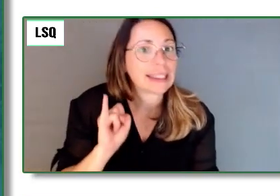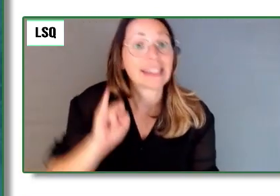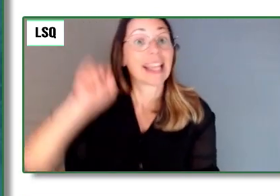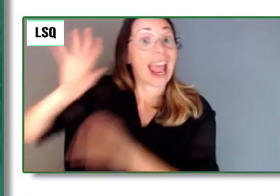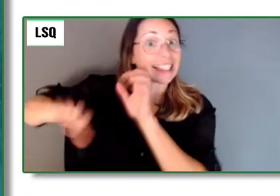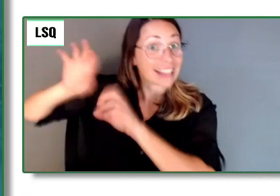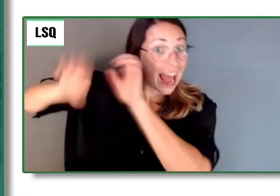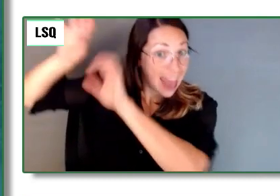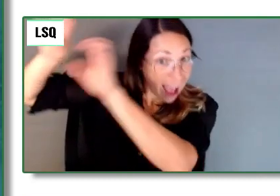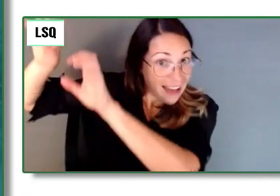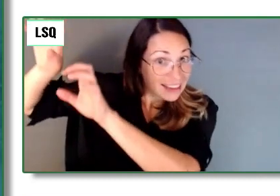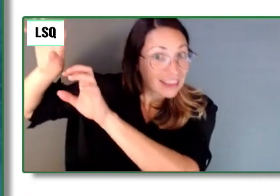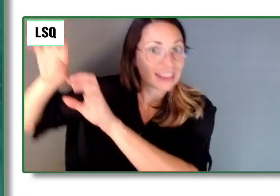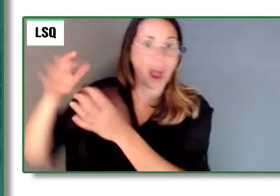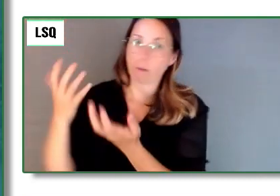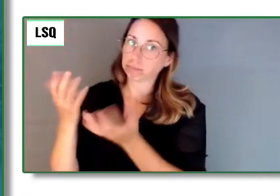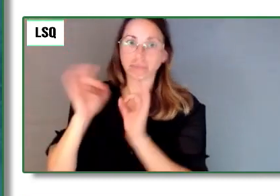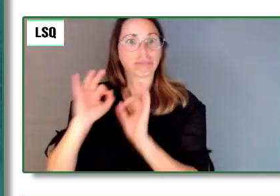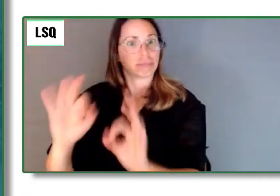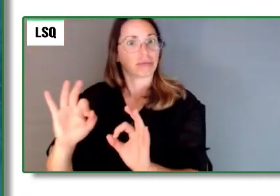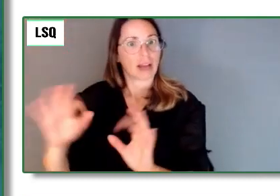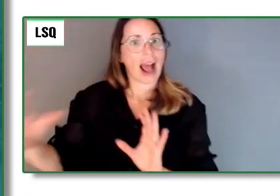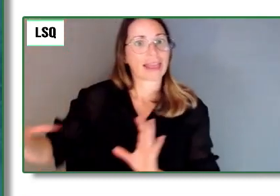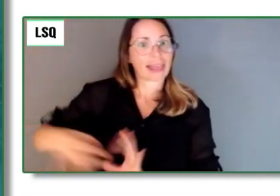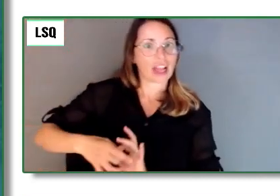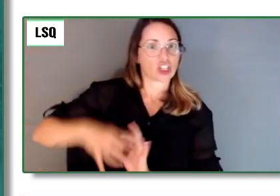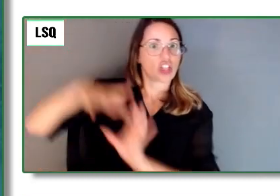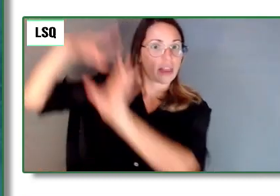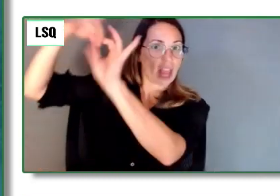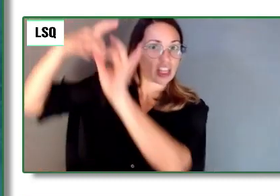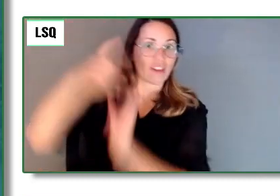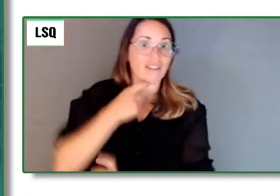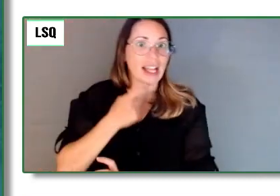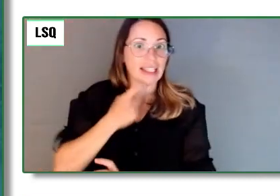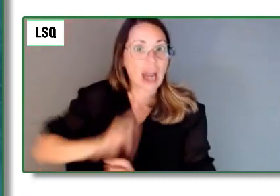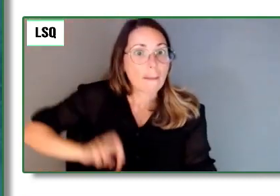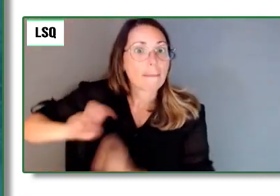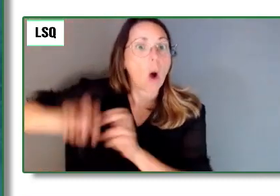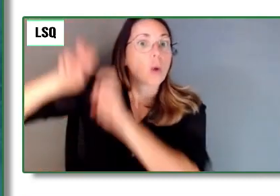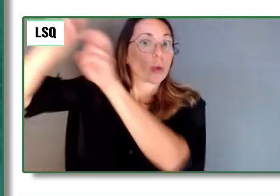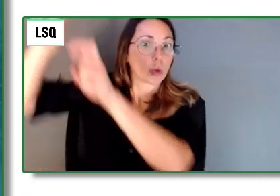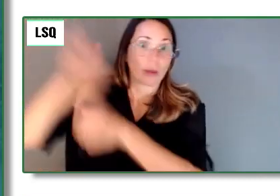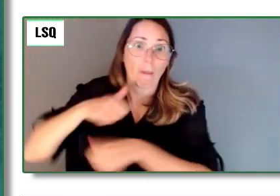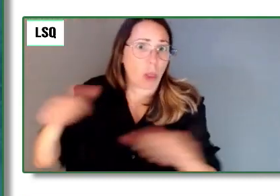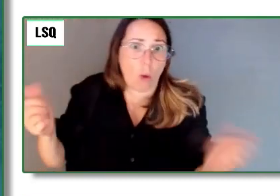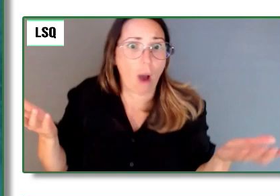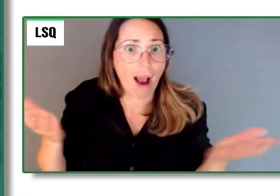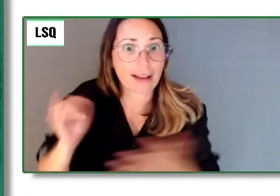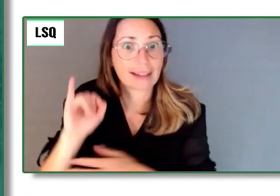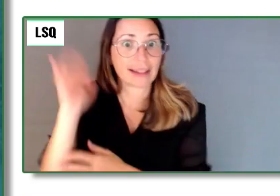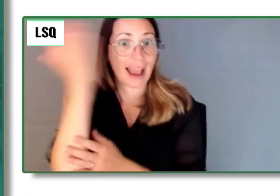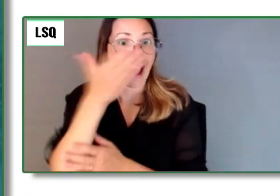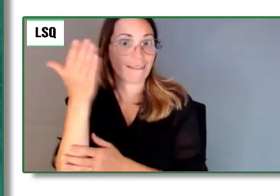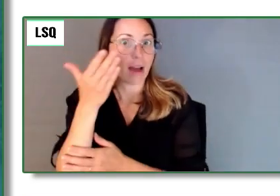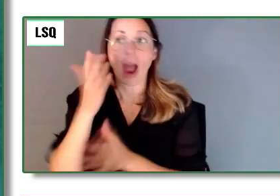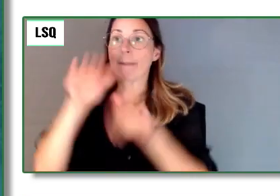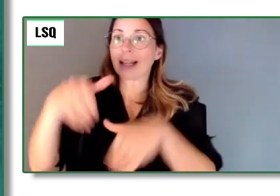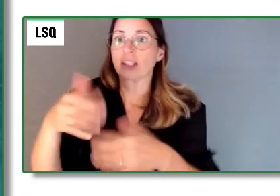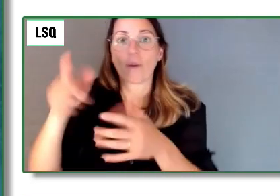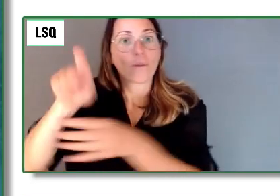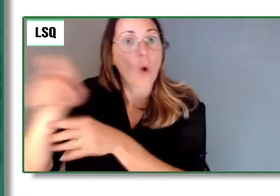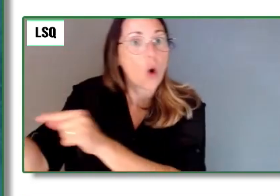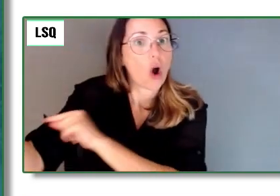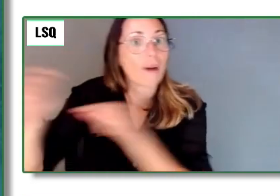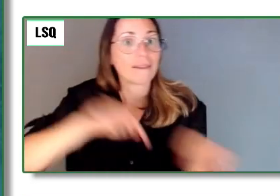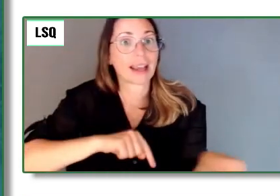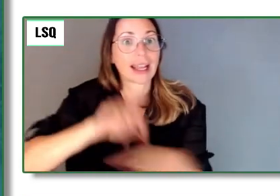Revenir, si vous êtes sur les mains et les pieds, c'est facile, mais disons, vous descendez, c'est beaucoup plus difficile. Lorsqu'on monte sur une